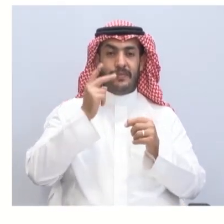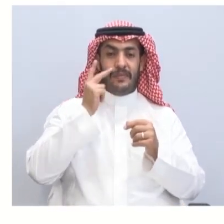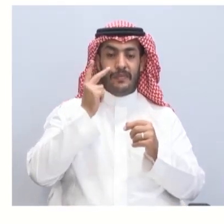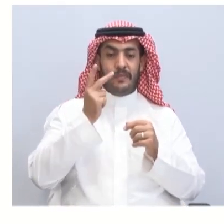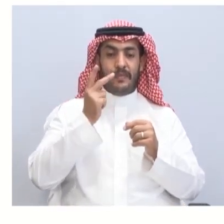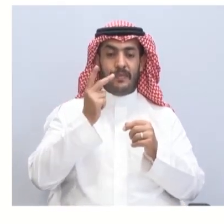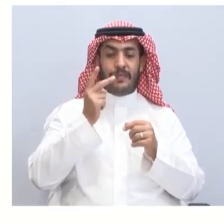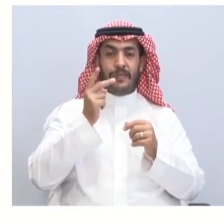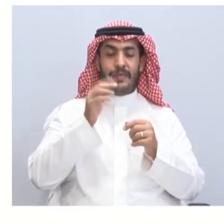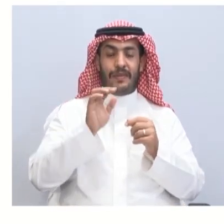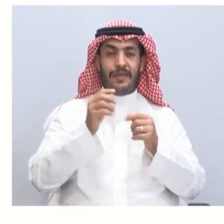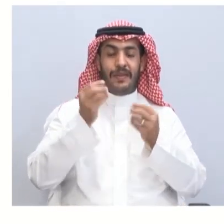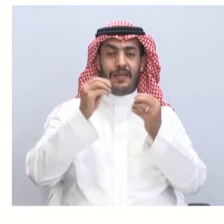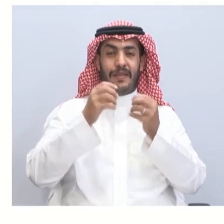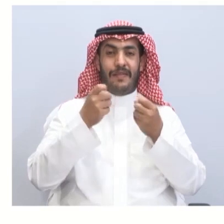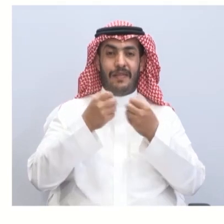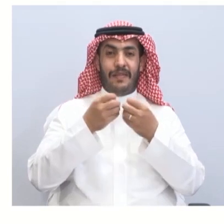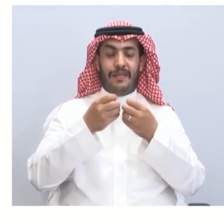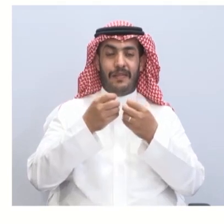وبنات الطلاب نتيجه